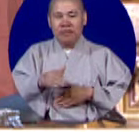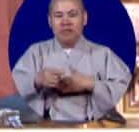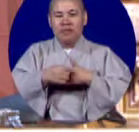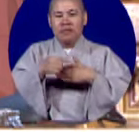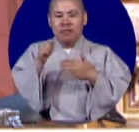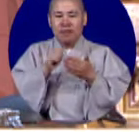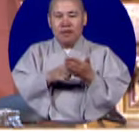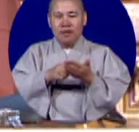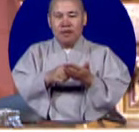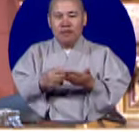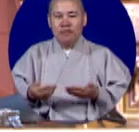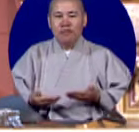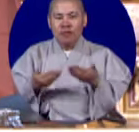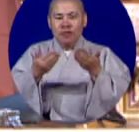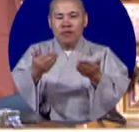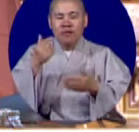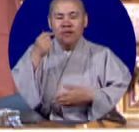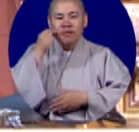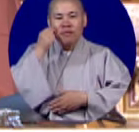마음 못 나누는 거예요.